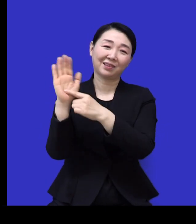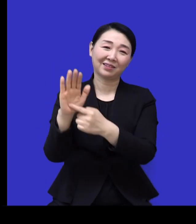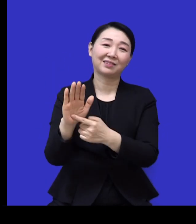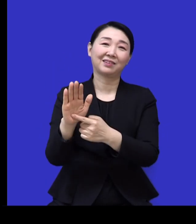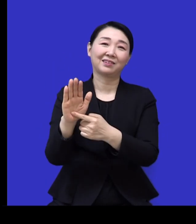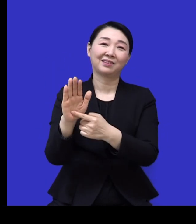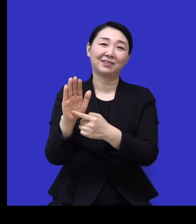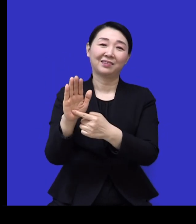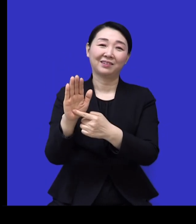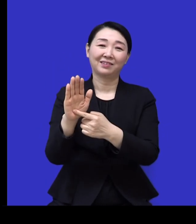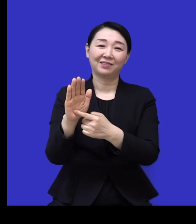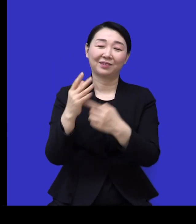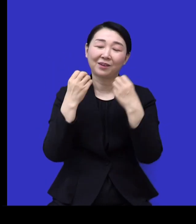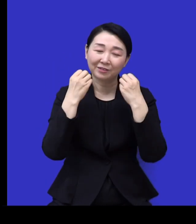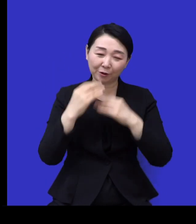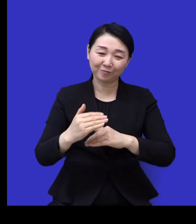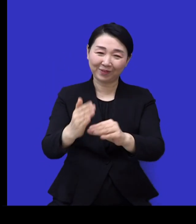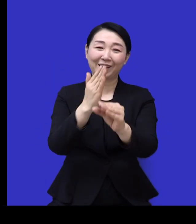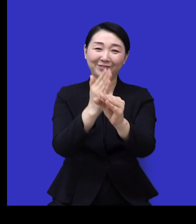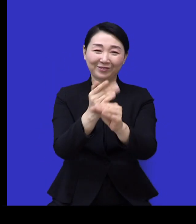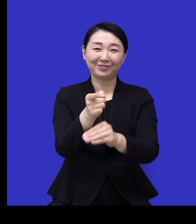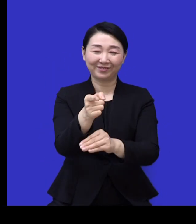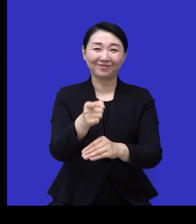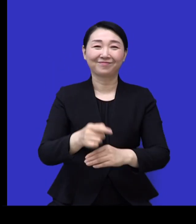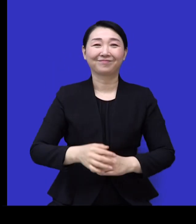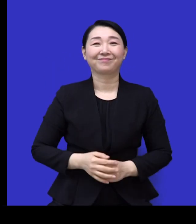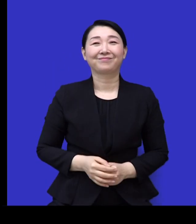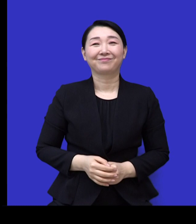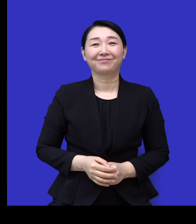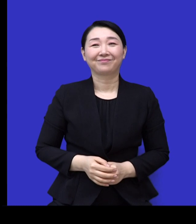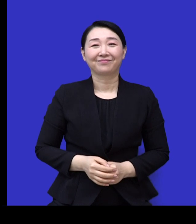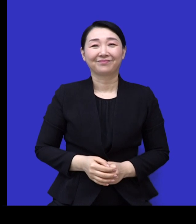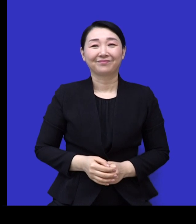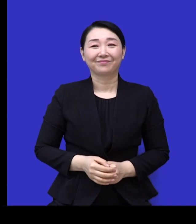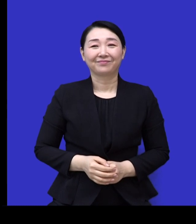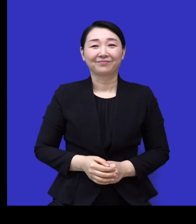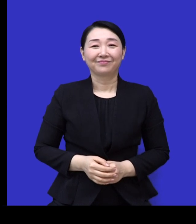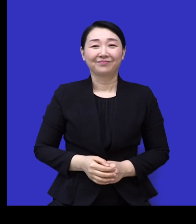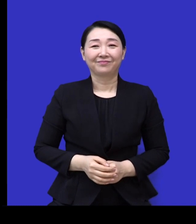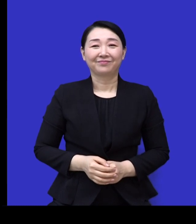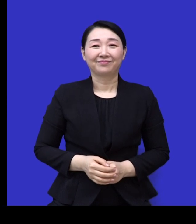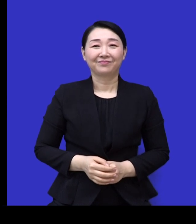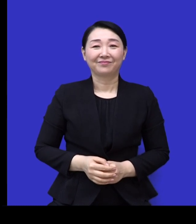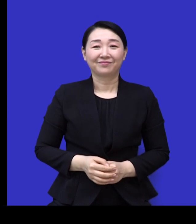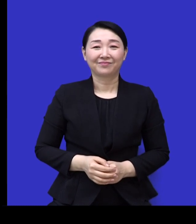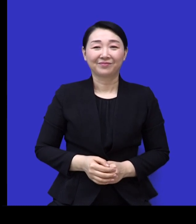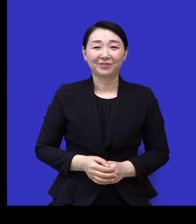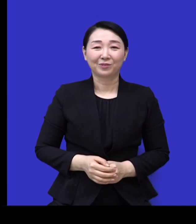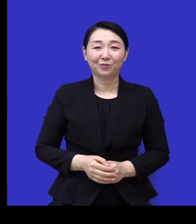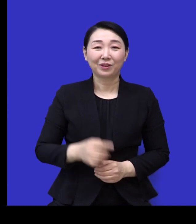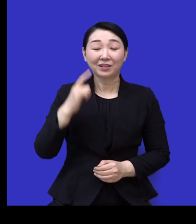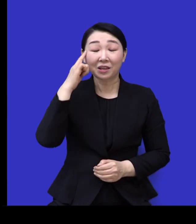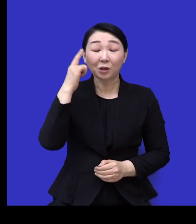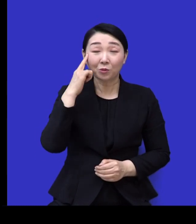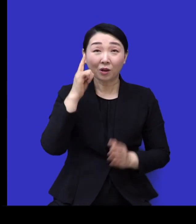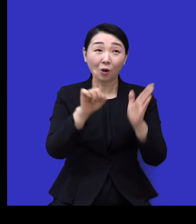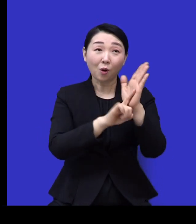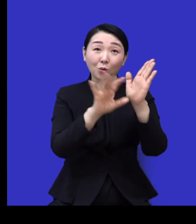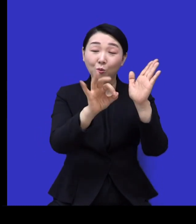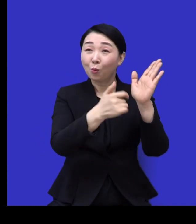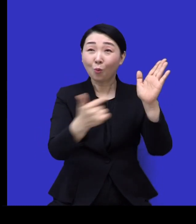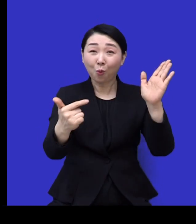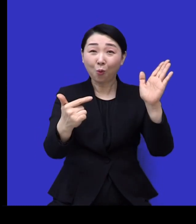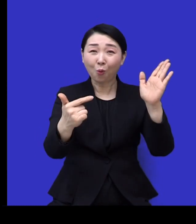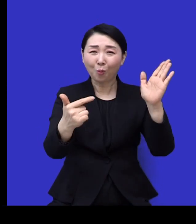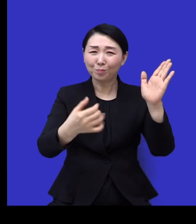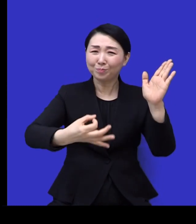일들이 또 새롭게 이렇게 진행이 됐던 어머나, 그런 어머나. 경험도 있습니다. 네. 저희가 언뜻 생각해도 저기는 광고비가 엄청 비싼.